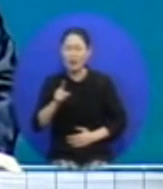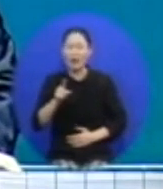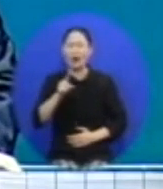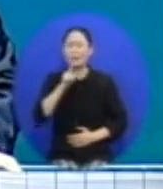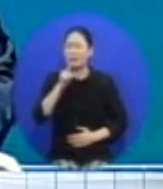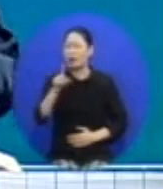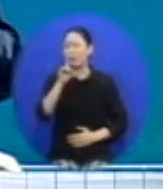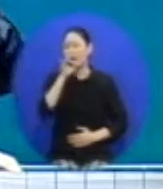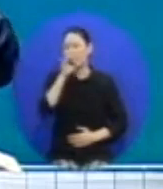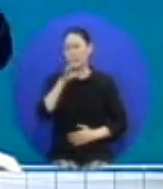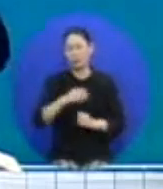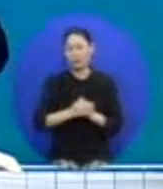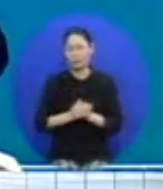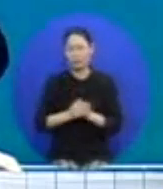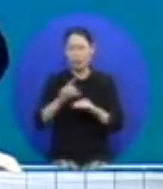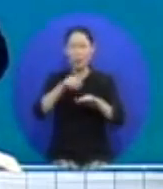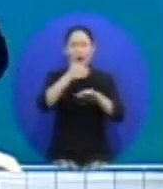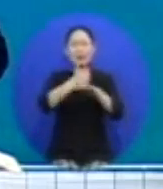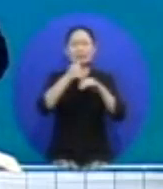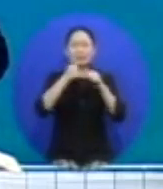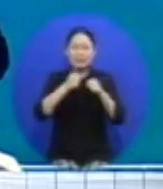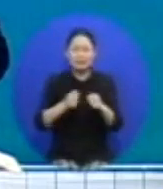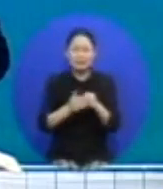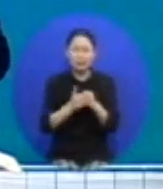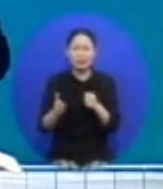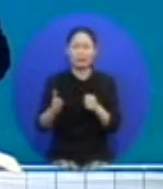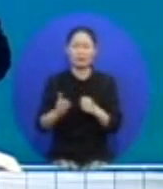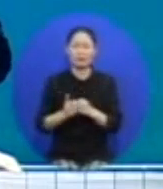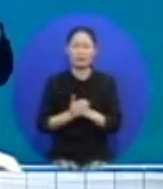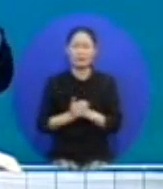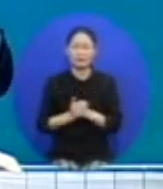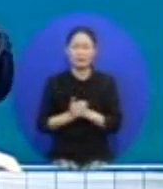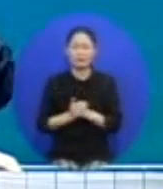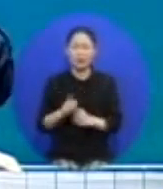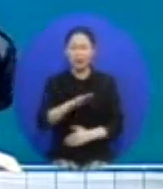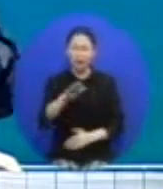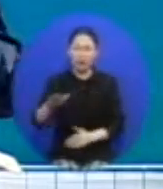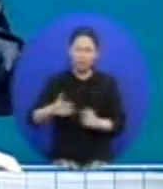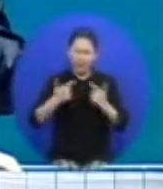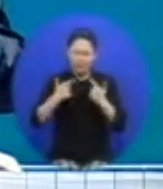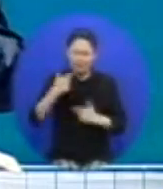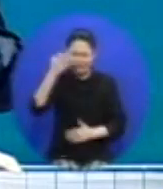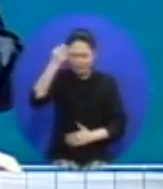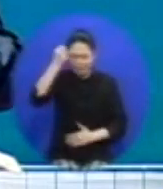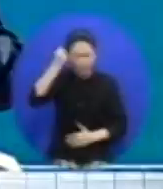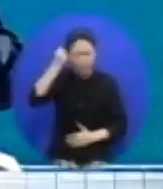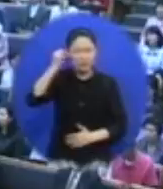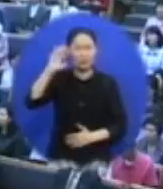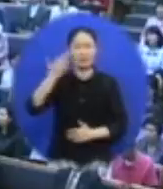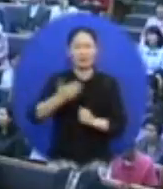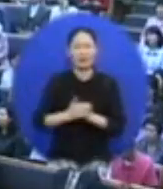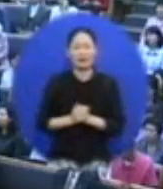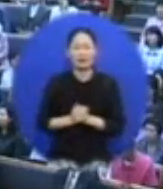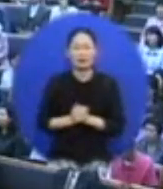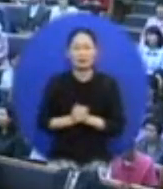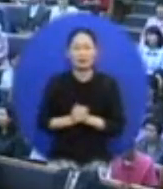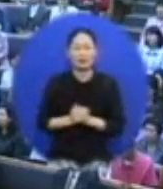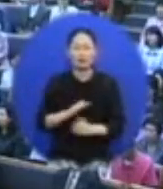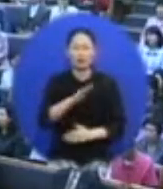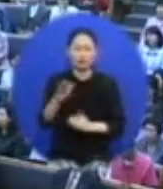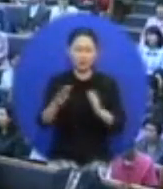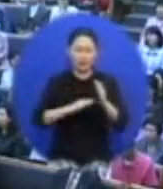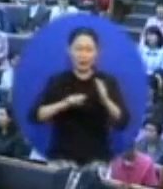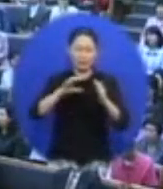하시면 안돼요 와니 계신대요 아 여러분 항상 기억하셔야 돼요 우리